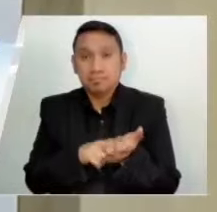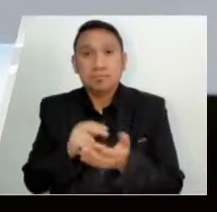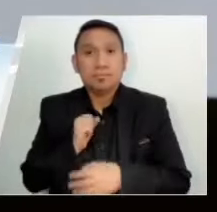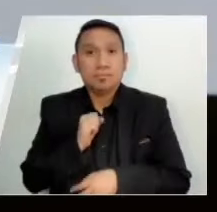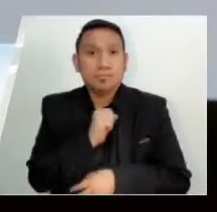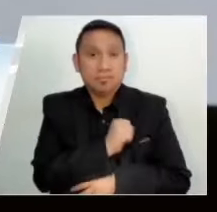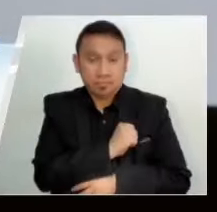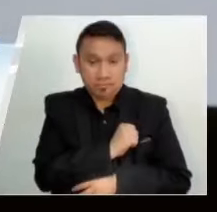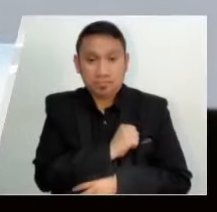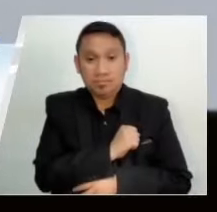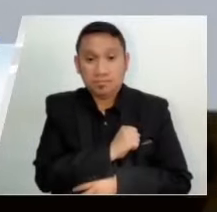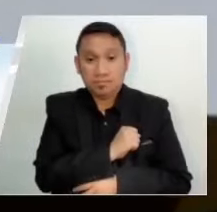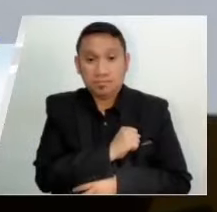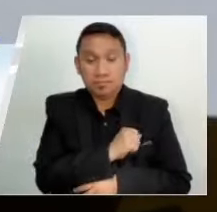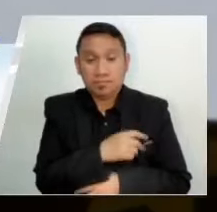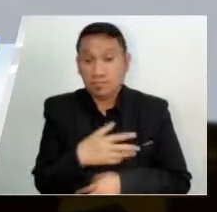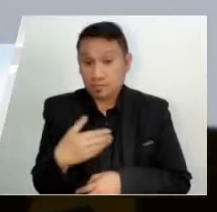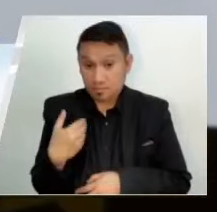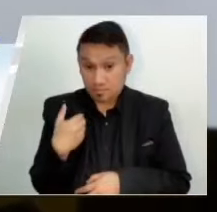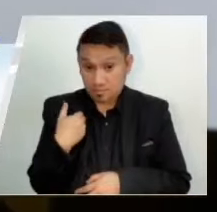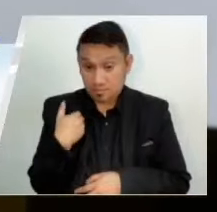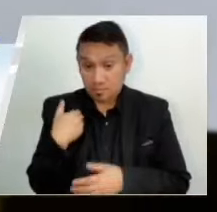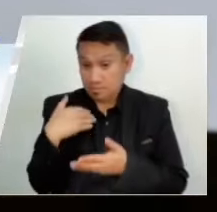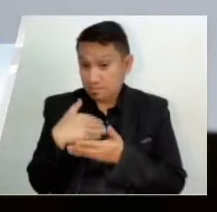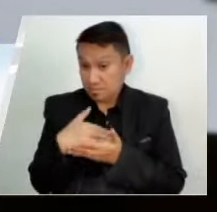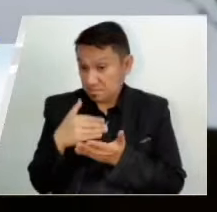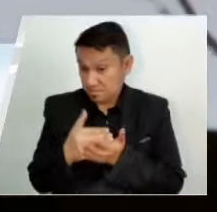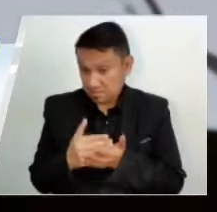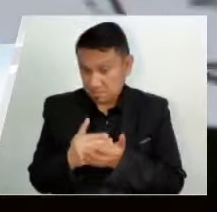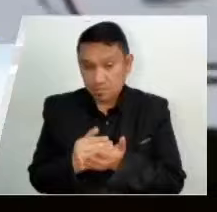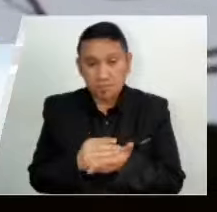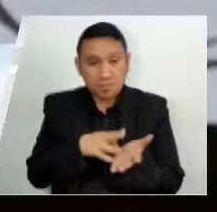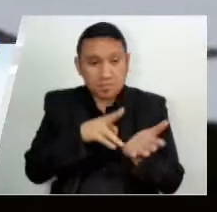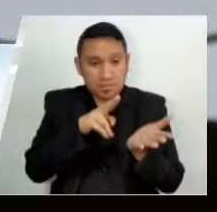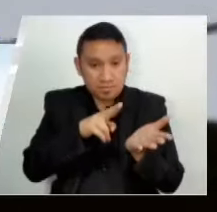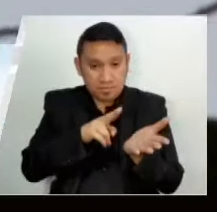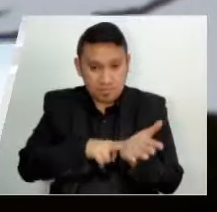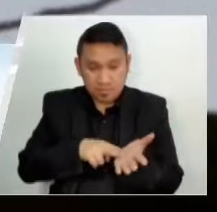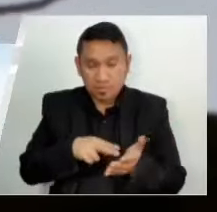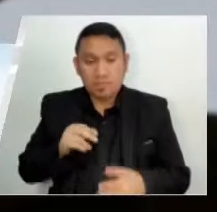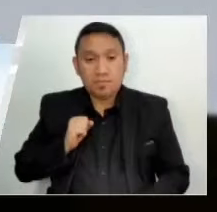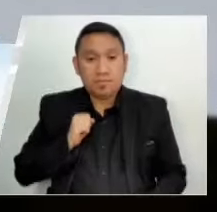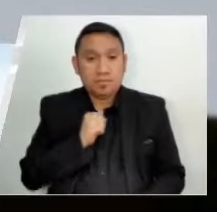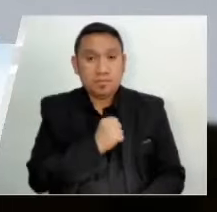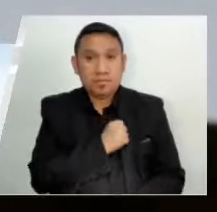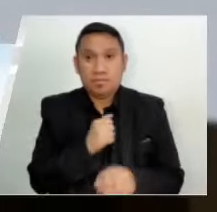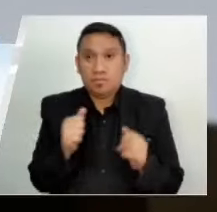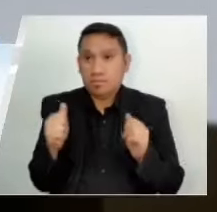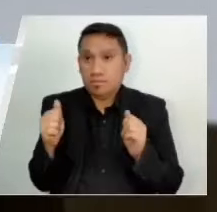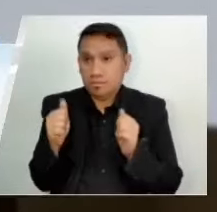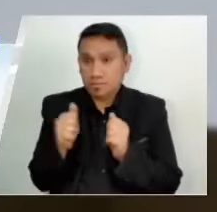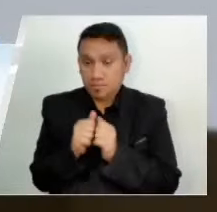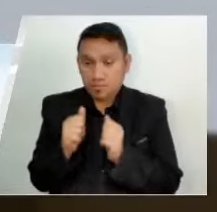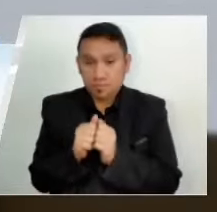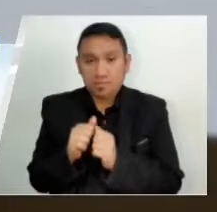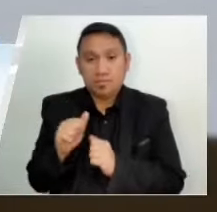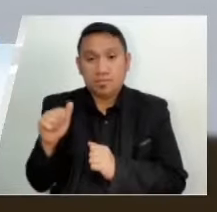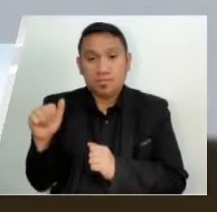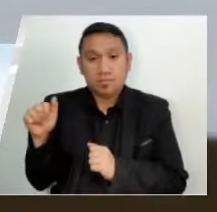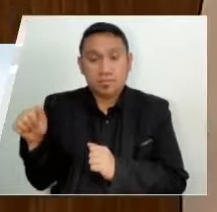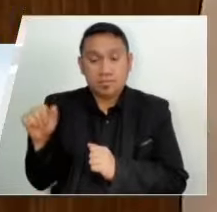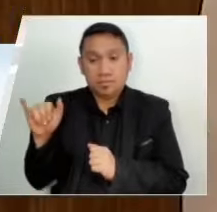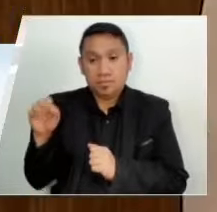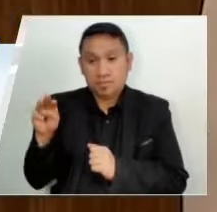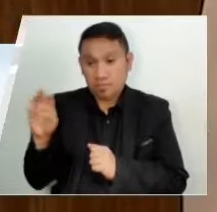na naglalaman ng pondo ng AKAP. Pirmado anya yan ng mga senador kasama si Senadora Marcos. They approve it.